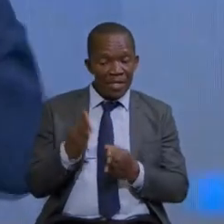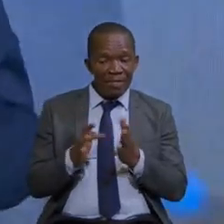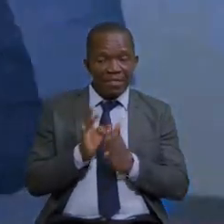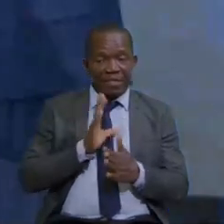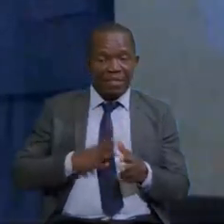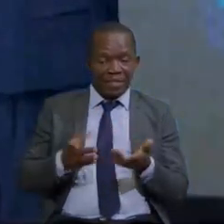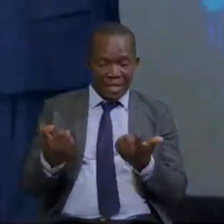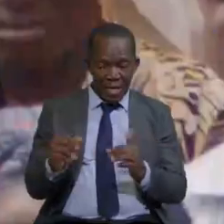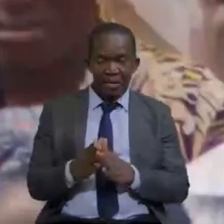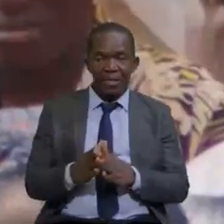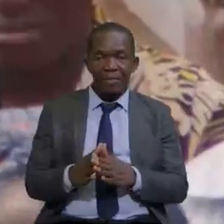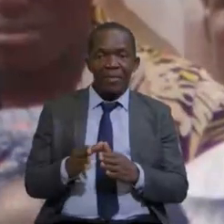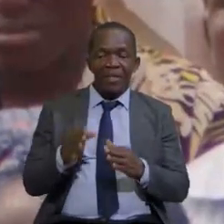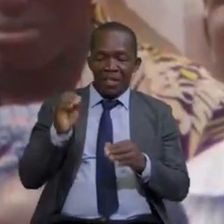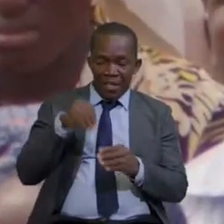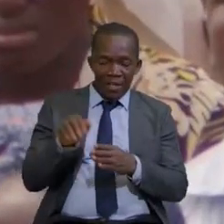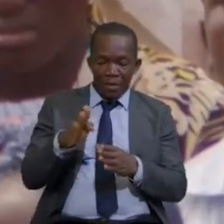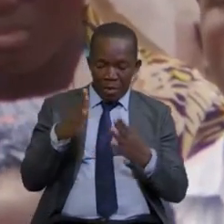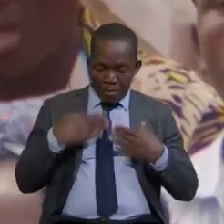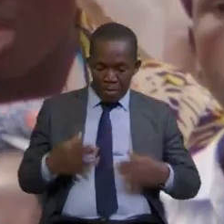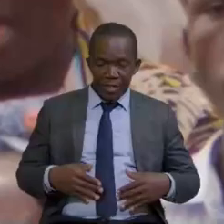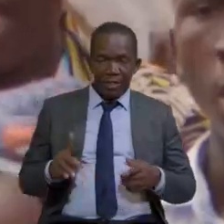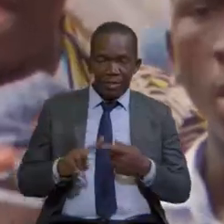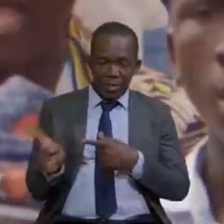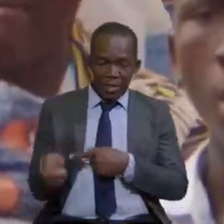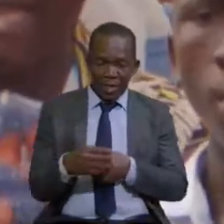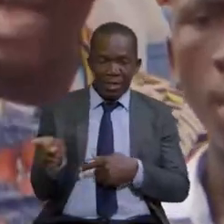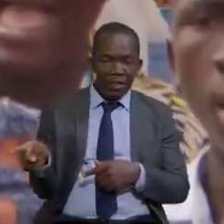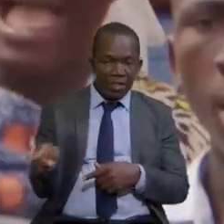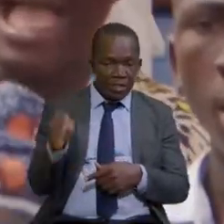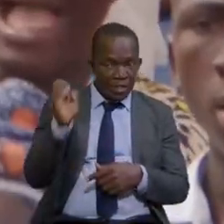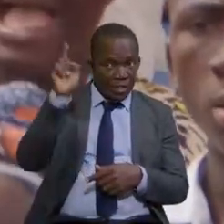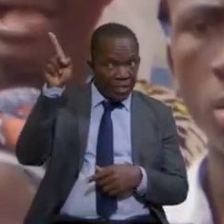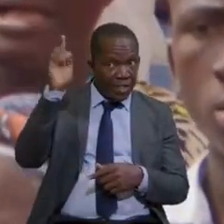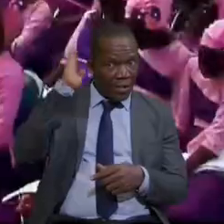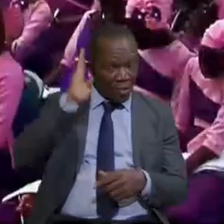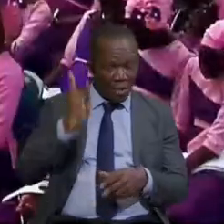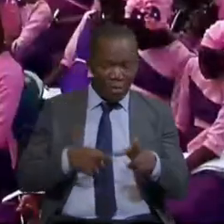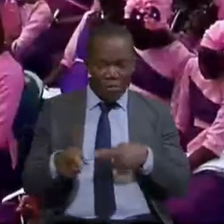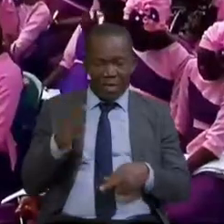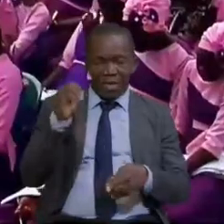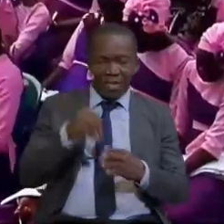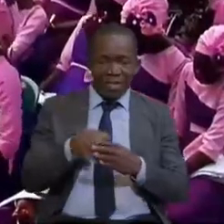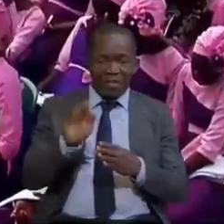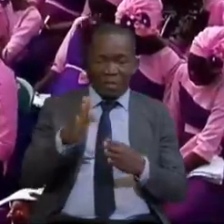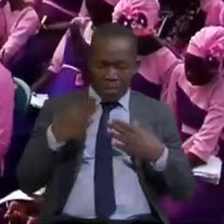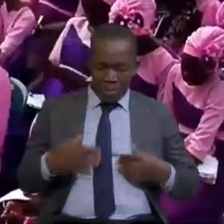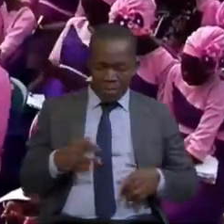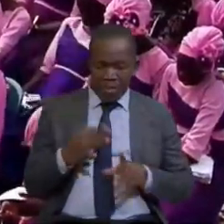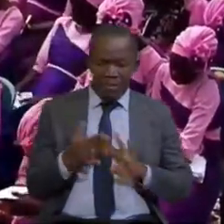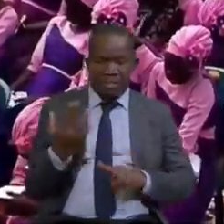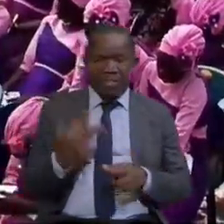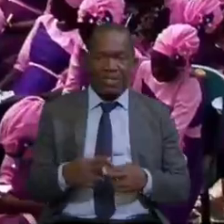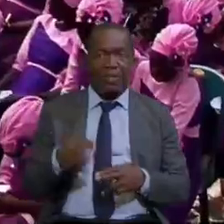ton corps aujourd'hui et il règnera dans ton corps. Il va subjuguer cette puissance, il va